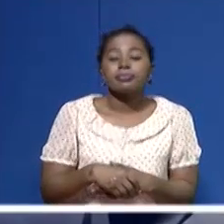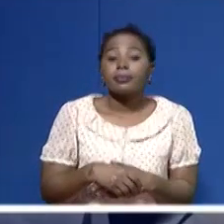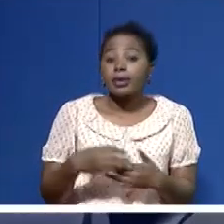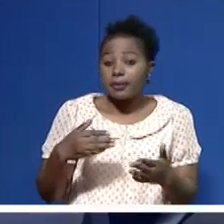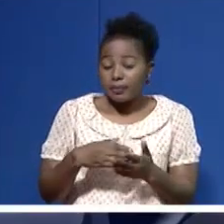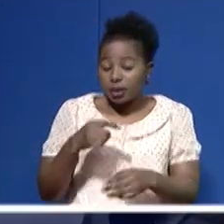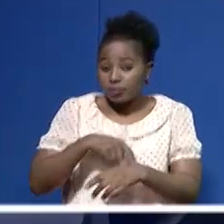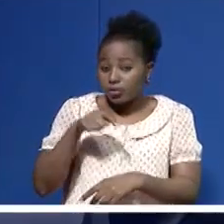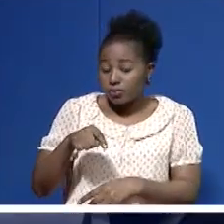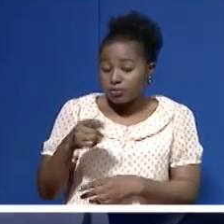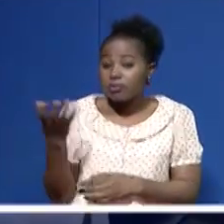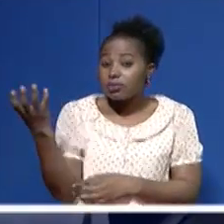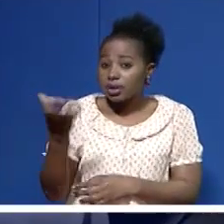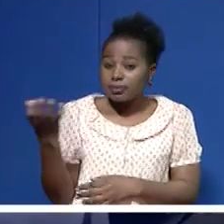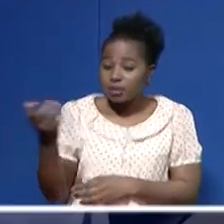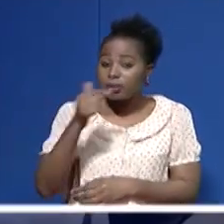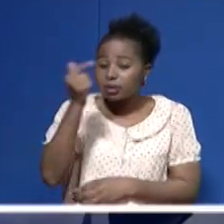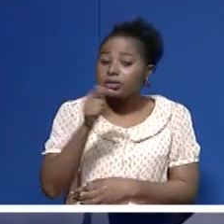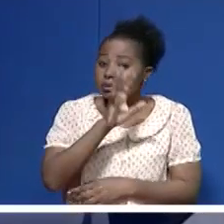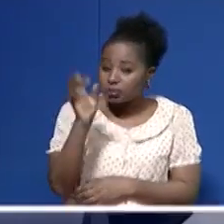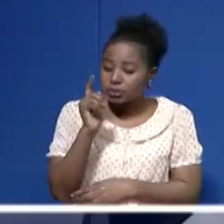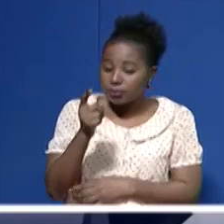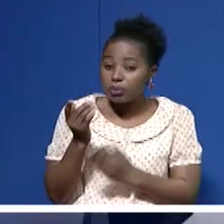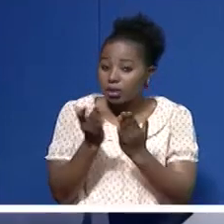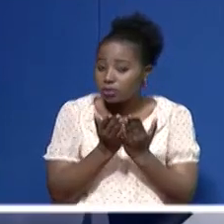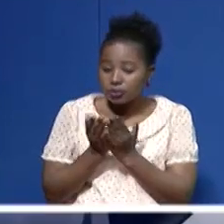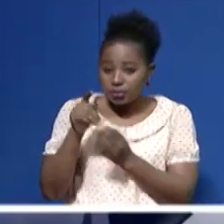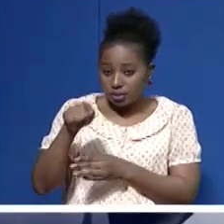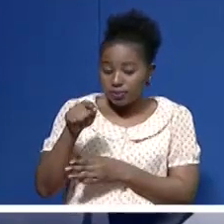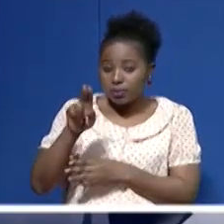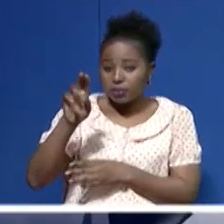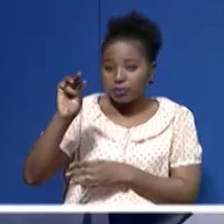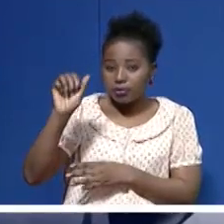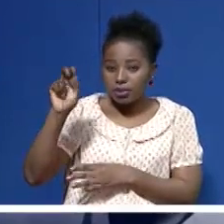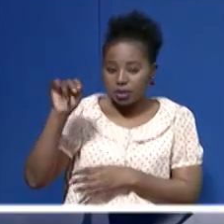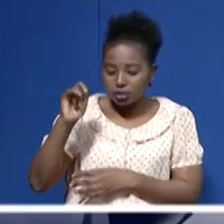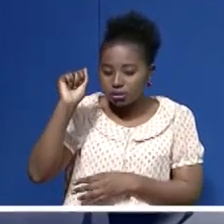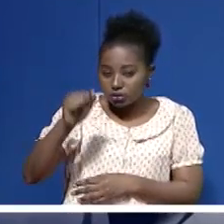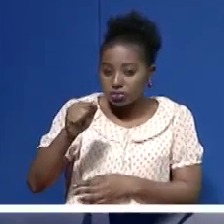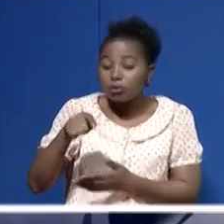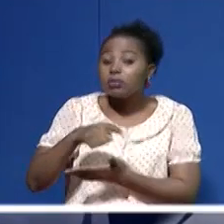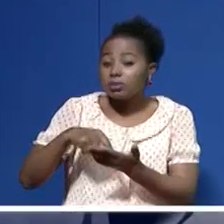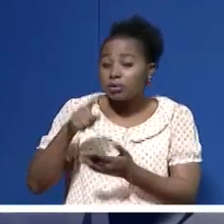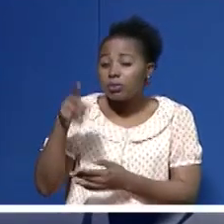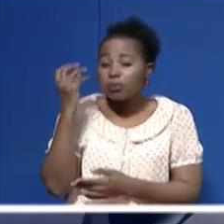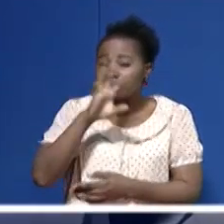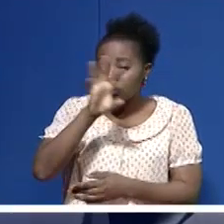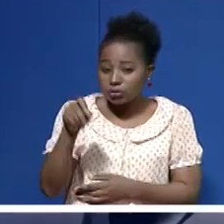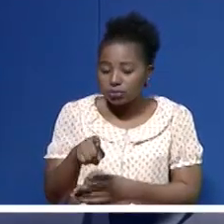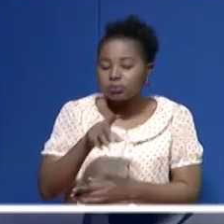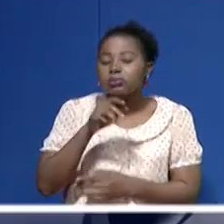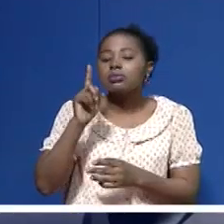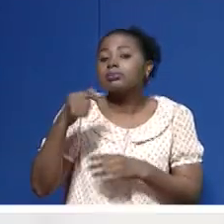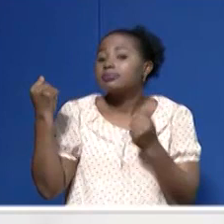Mpaka muda huu jamii ya Watanzania wote wanaosoma katika mji huu wa Wuhan ambapo ndio epicenter ya ugonjwa huu, wote wako salama